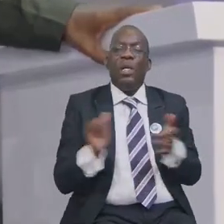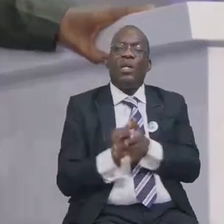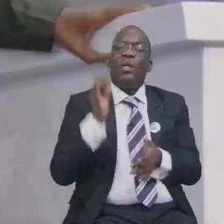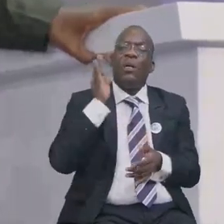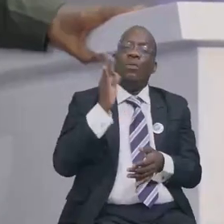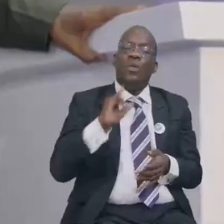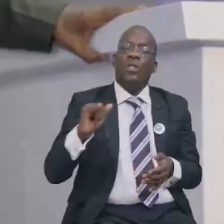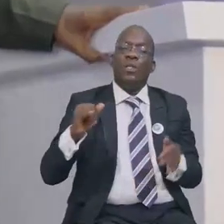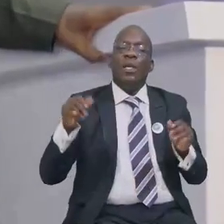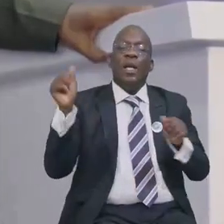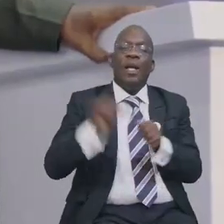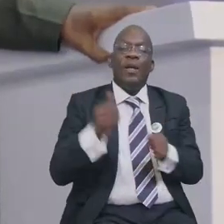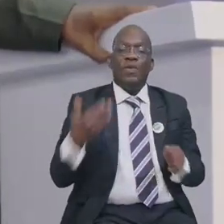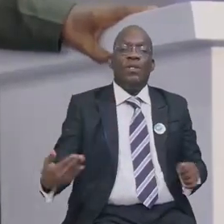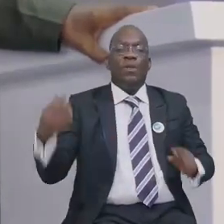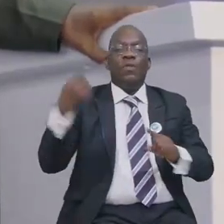du début jusqu'à la fin.